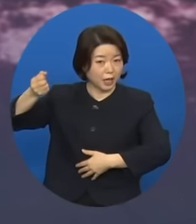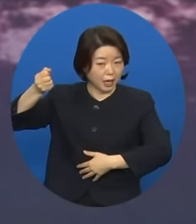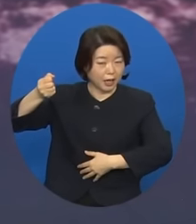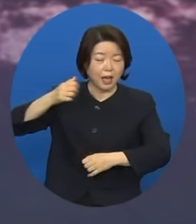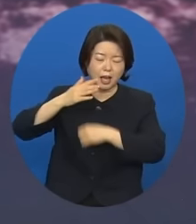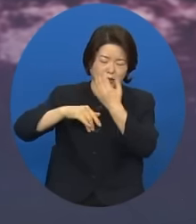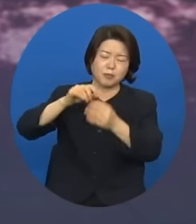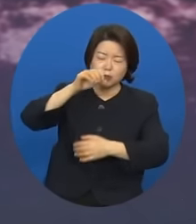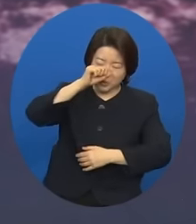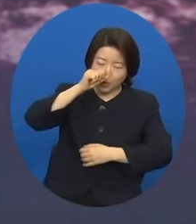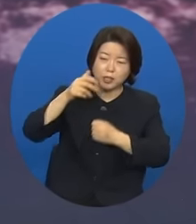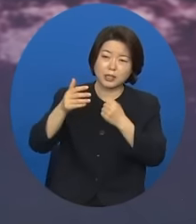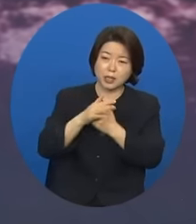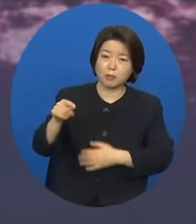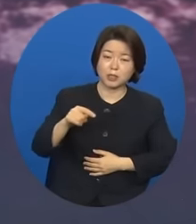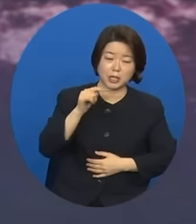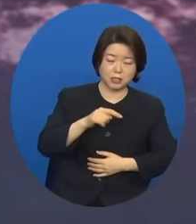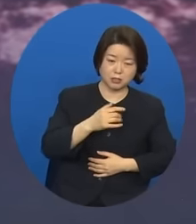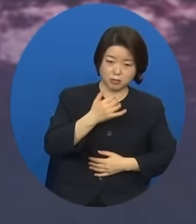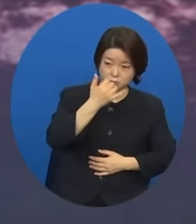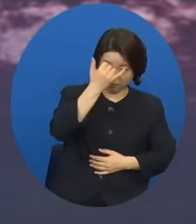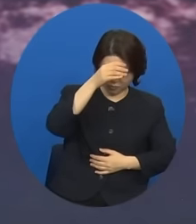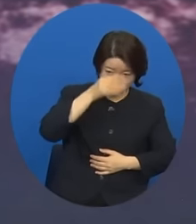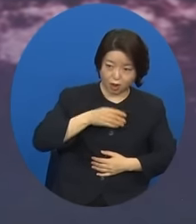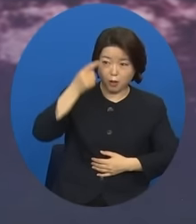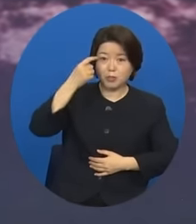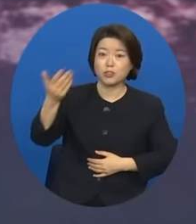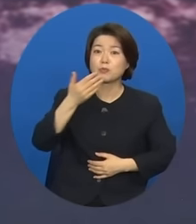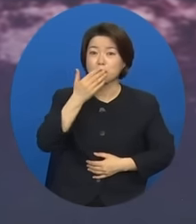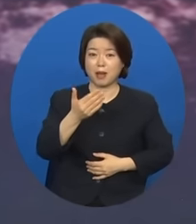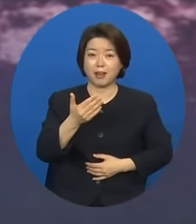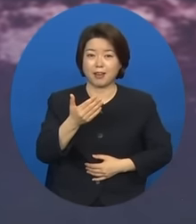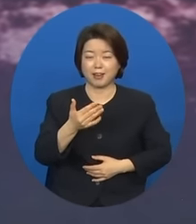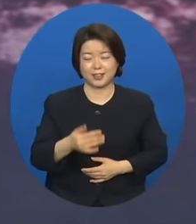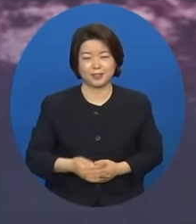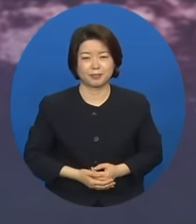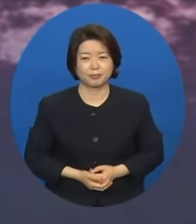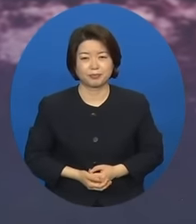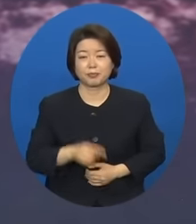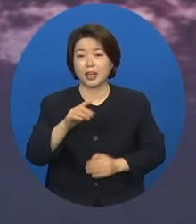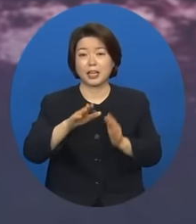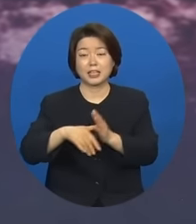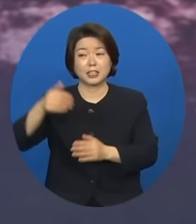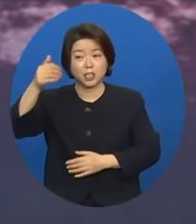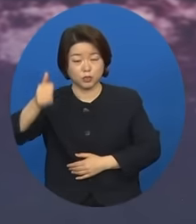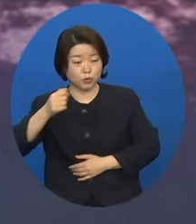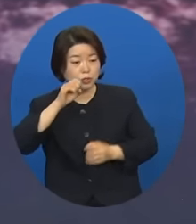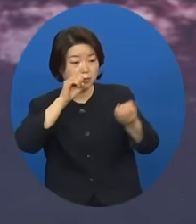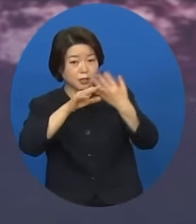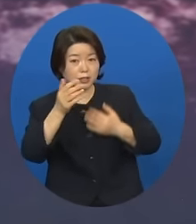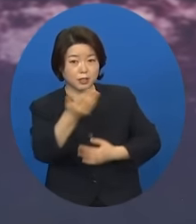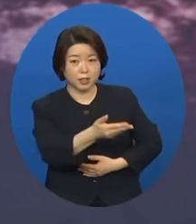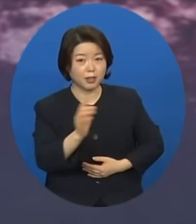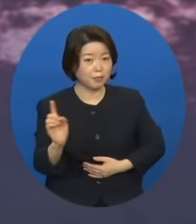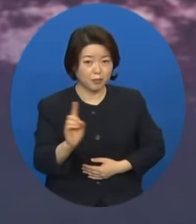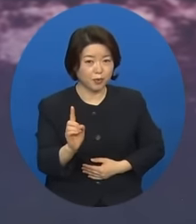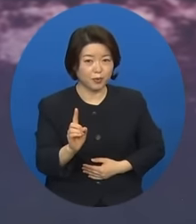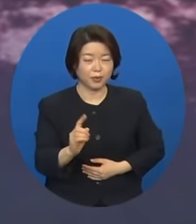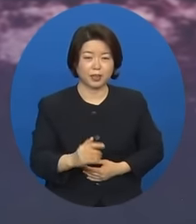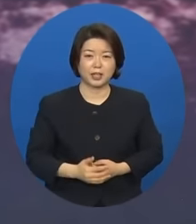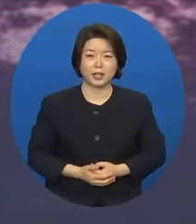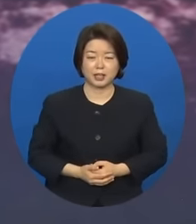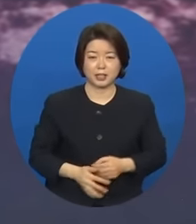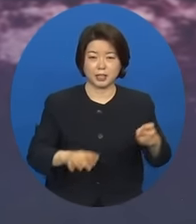아니냐라는 전제가 있으니까이 질문을 하는 거예요 이때 주인의 대답이 여러분 뭔지 아십니까